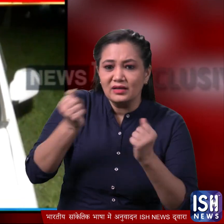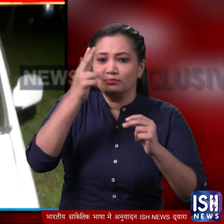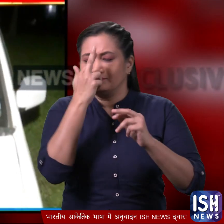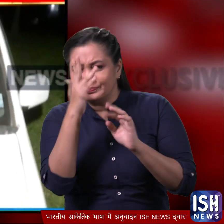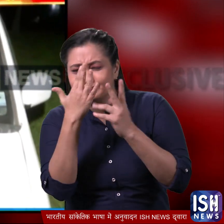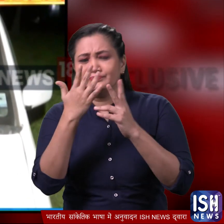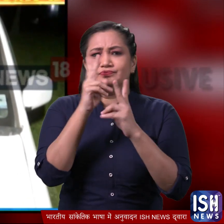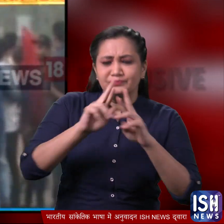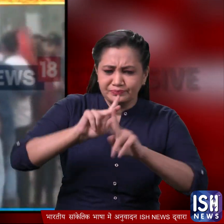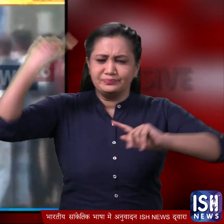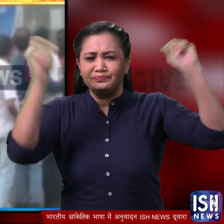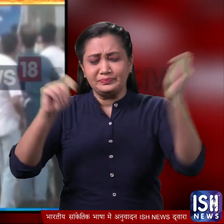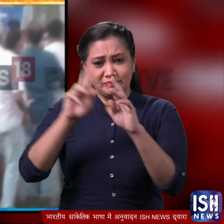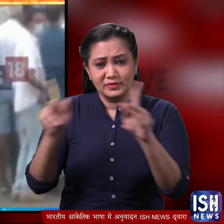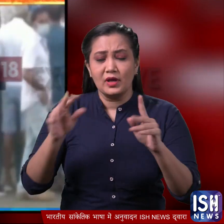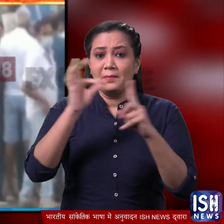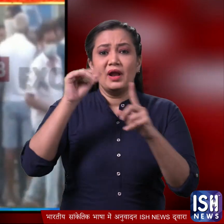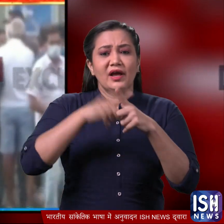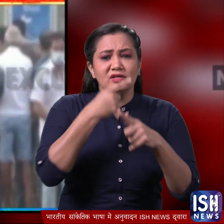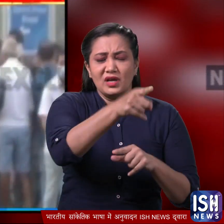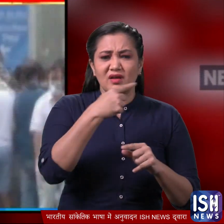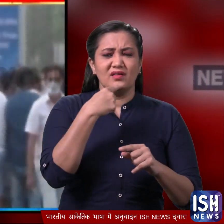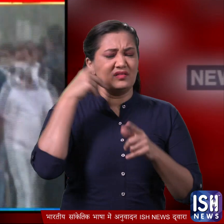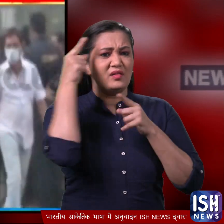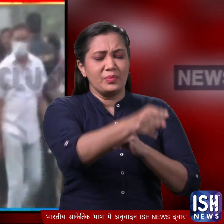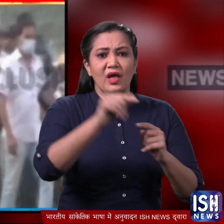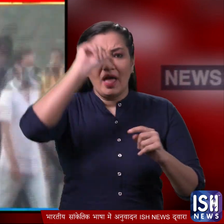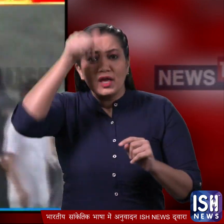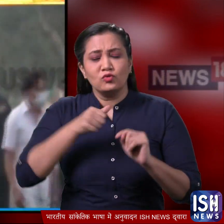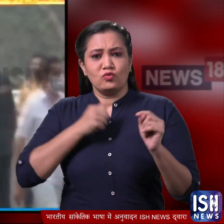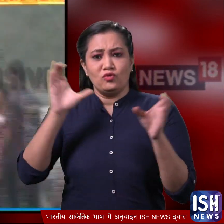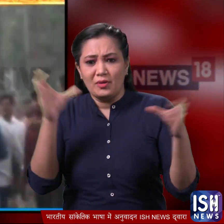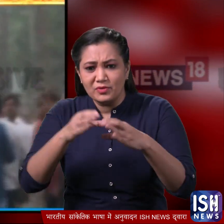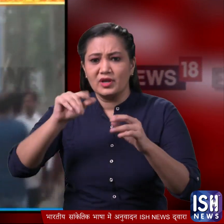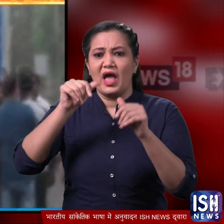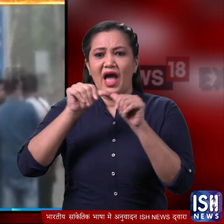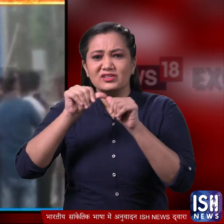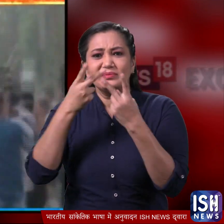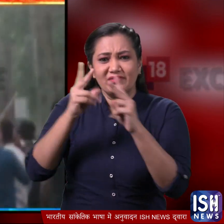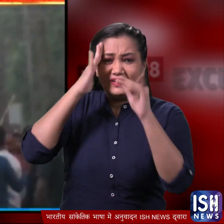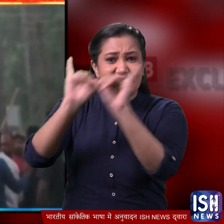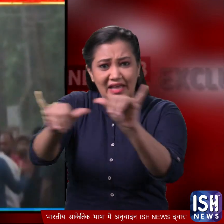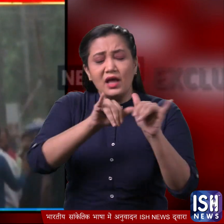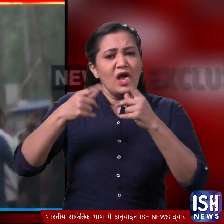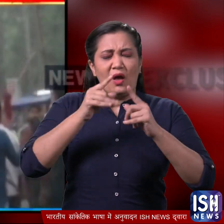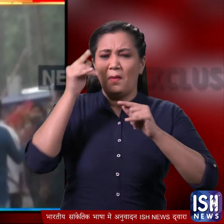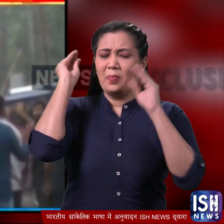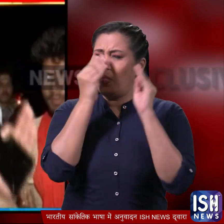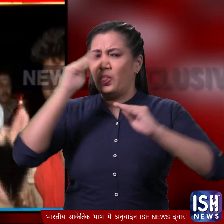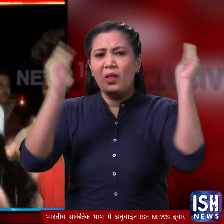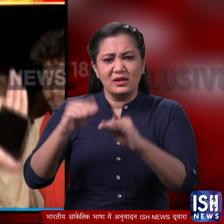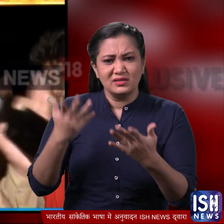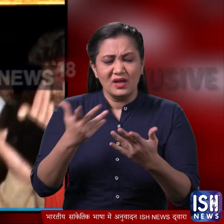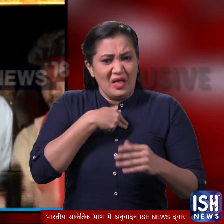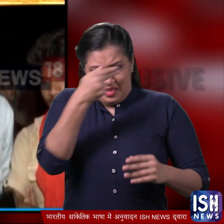कुछ गाड़ियों में भी तोड़फोड़ की। इन लोगों ने प्रकाश झा पर इस वेब सीरीज के जरिए हिंदू समुदाय के आश्रमों को बदनाम करने का आरोप लगाया।